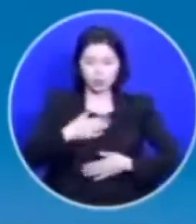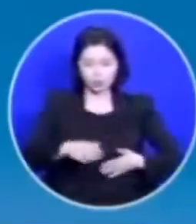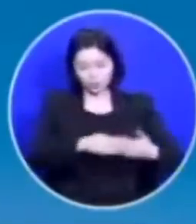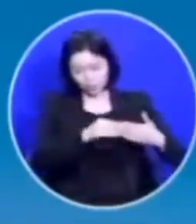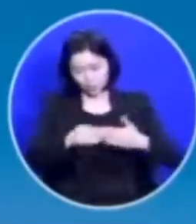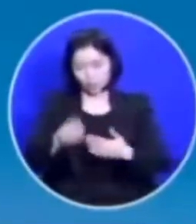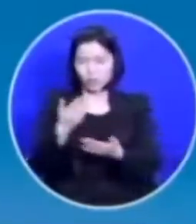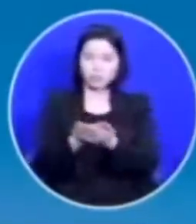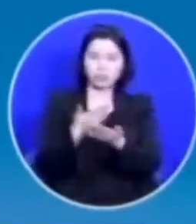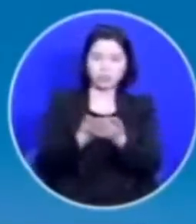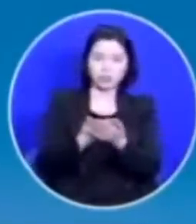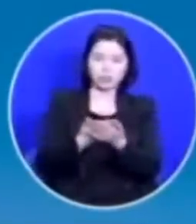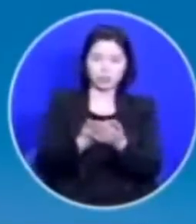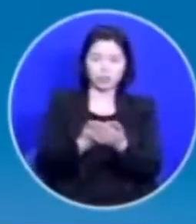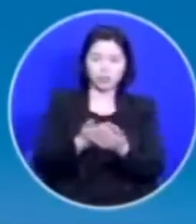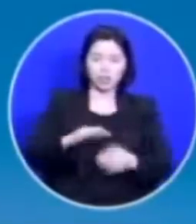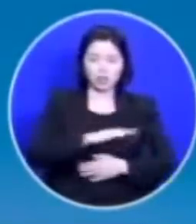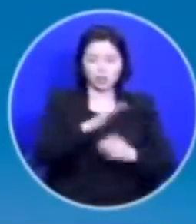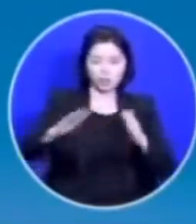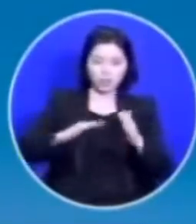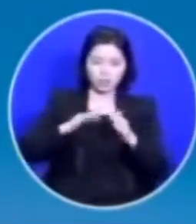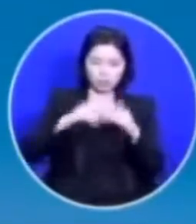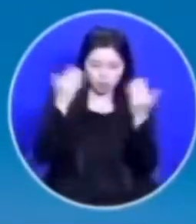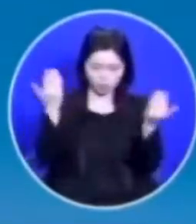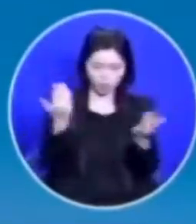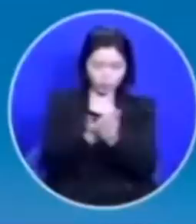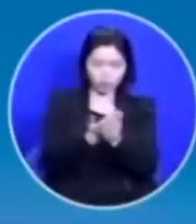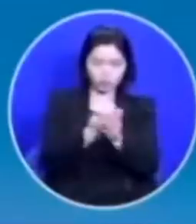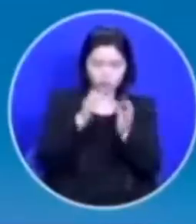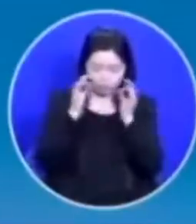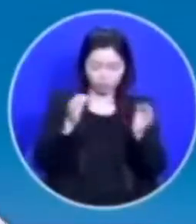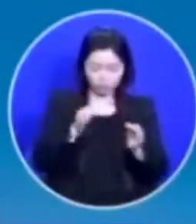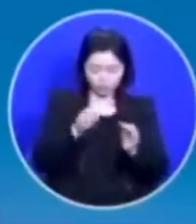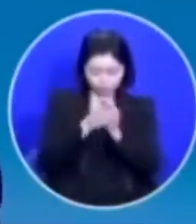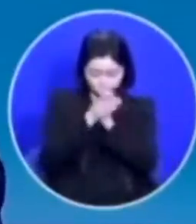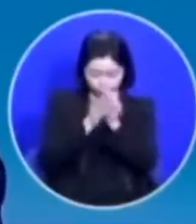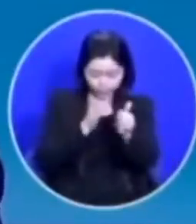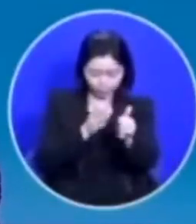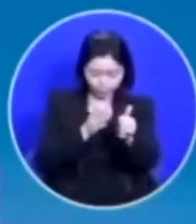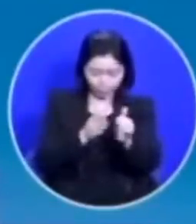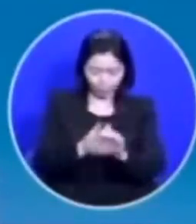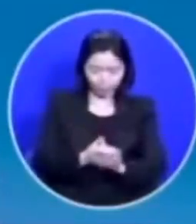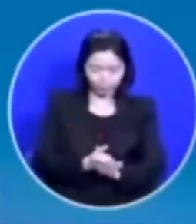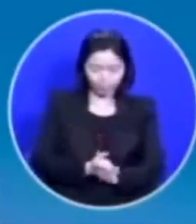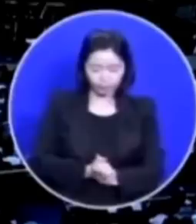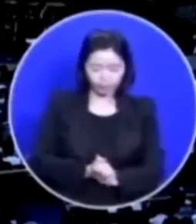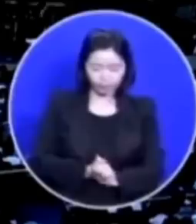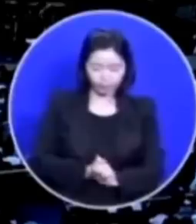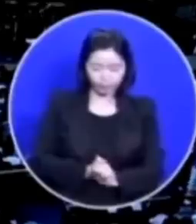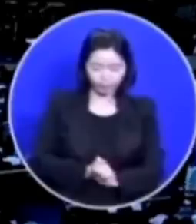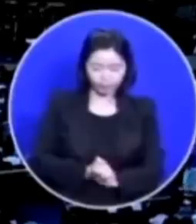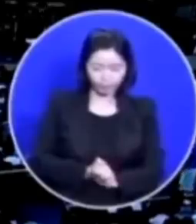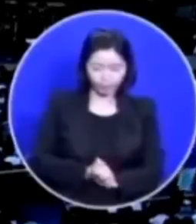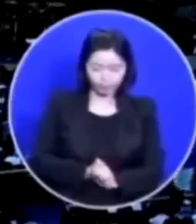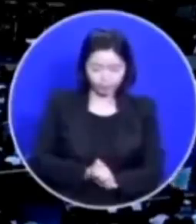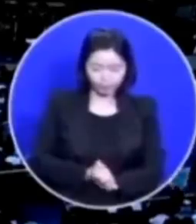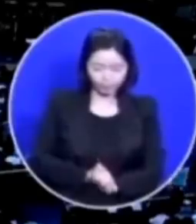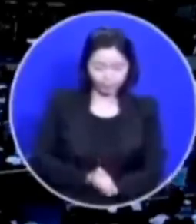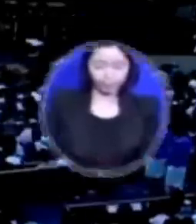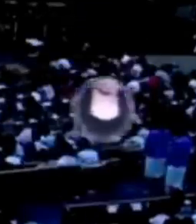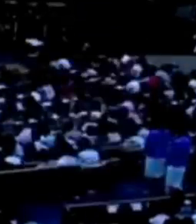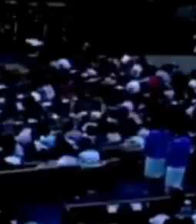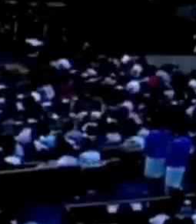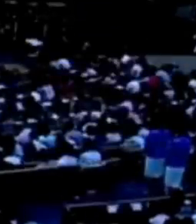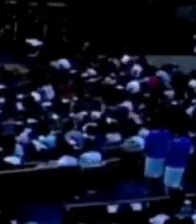주셨습니다 우리의 가정을 온전히 구원의 주옵소서 통성으로 기도하겠습니다 은혜와 사랑이 충만하시길 가보자 라는 놀라우신